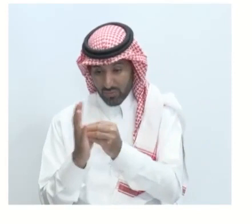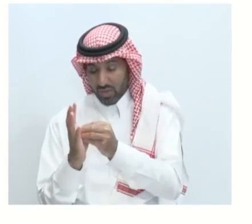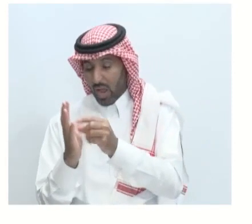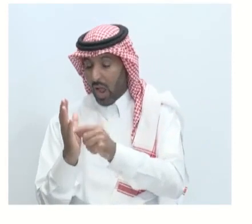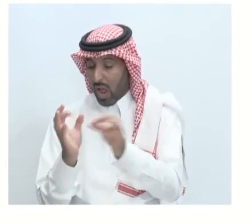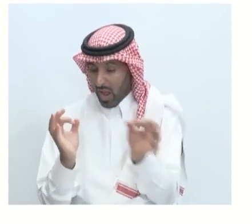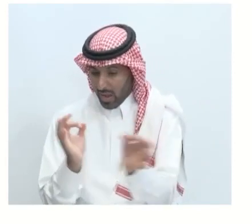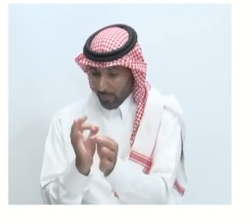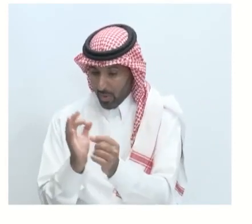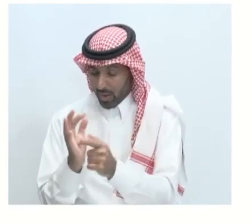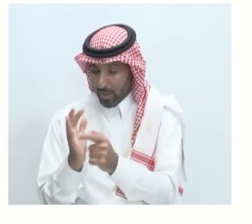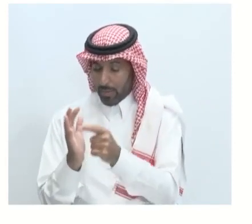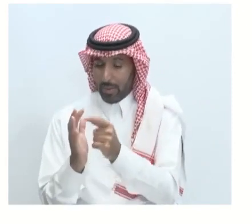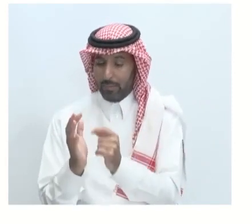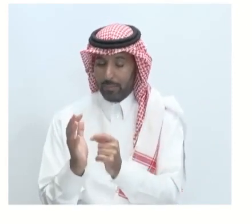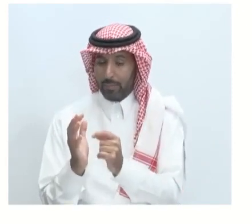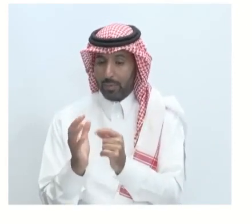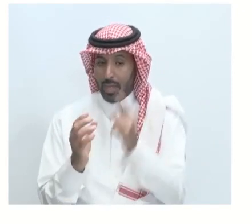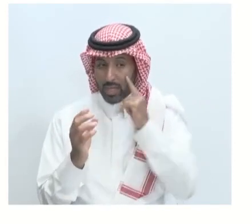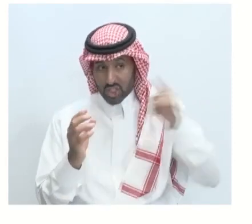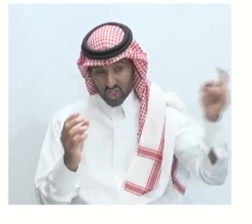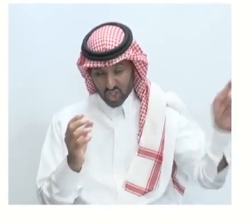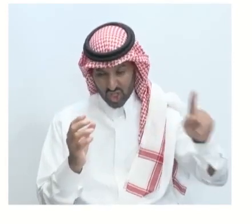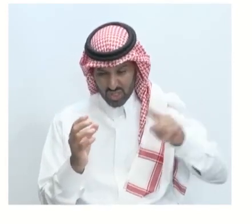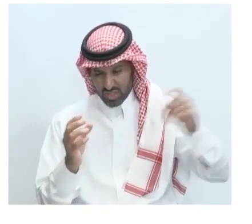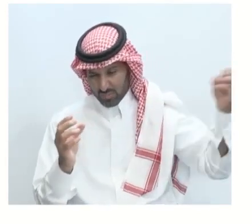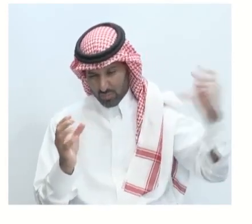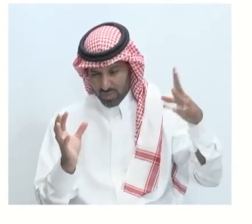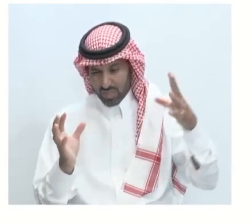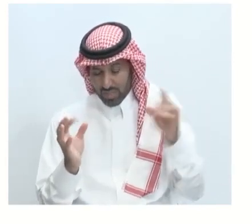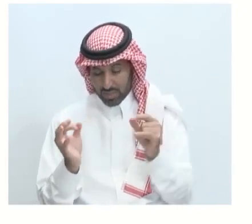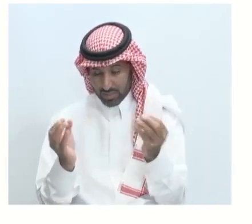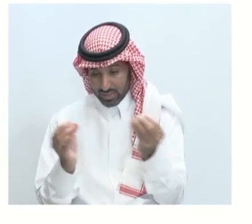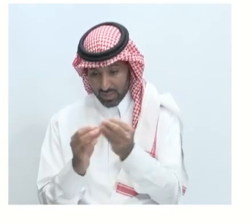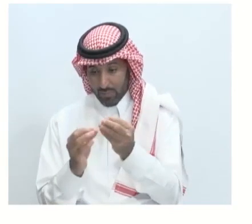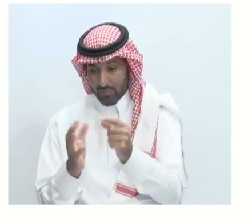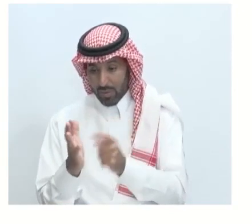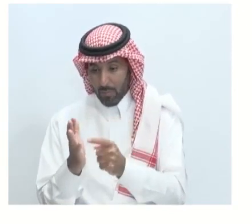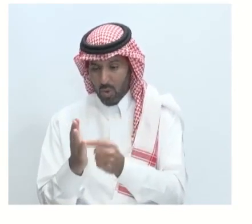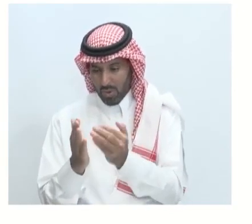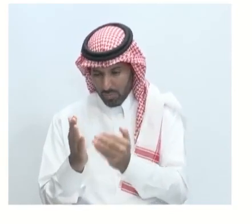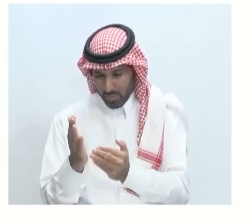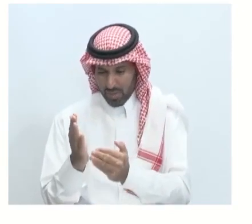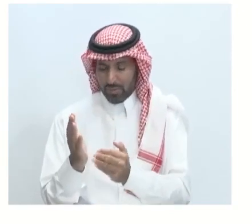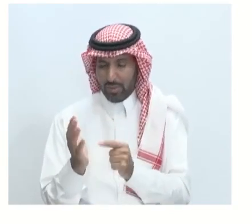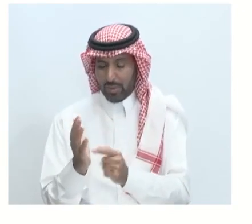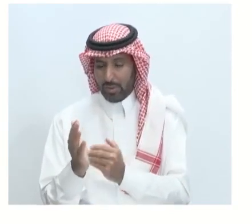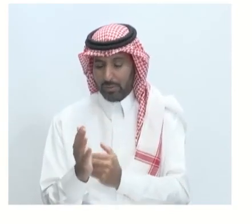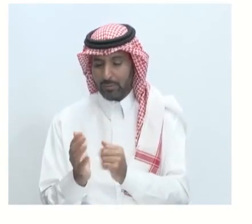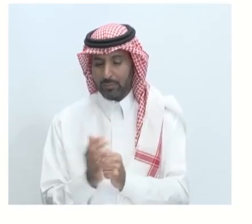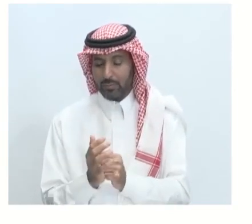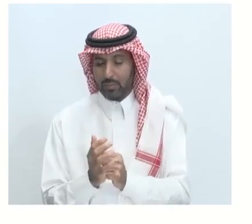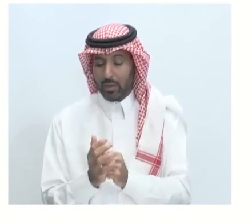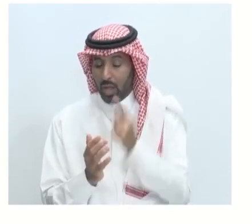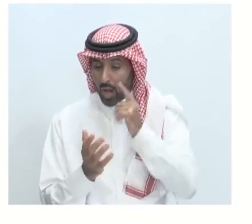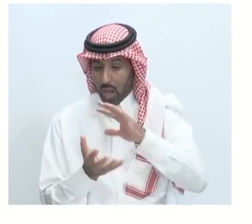اقرب للمراه بينما الاشعه المنعكسه بال من مركز المراه تجتمع في بؤره ابعد وبمعنى اخر ان للمراه